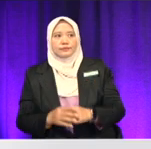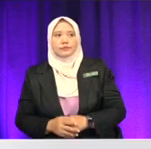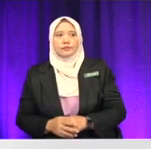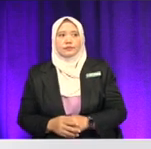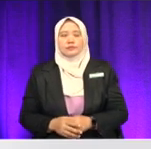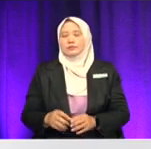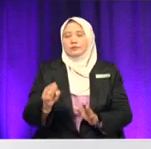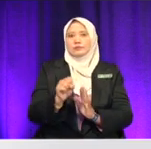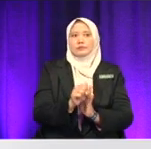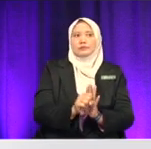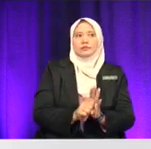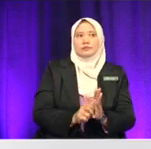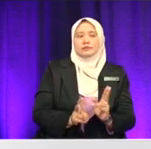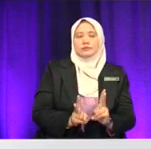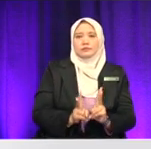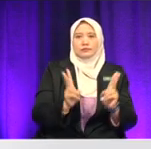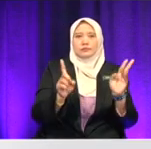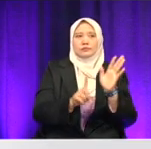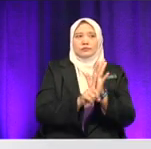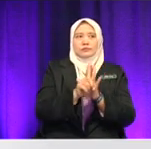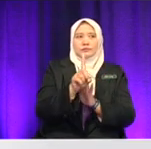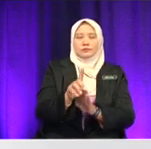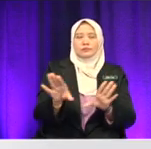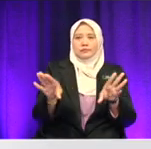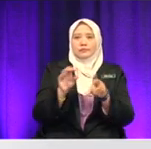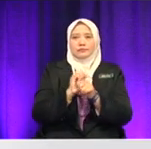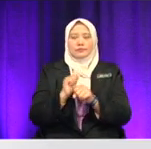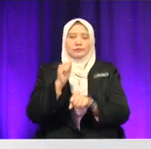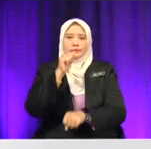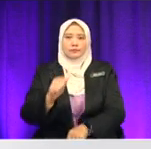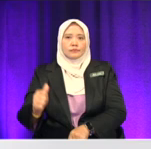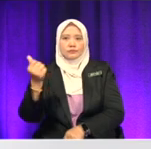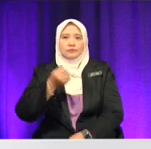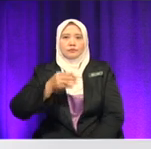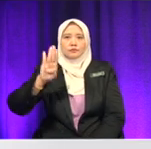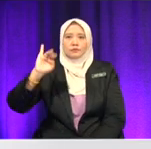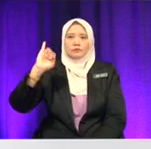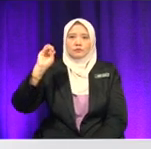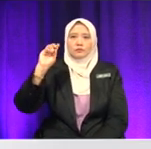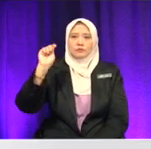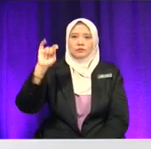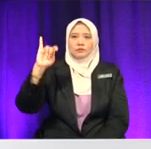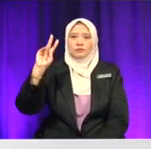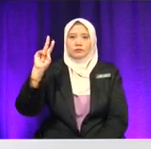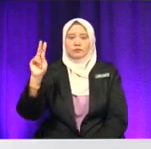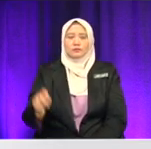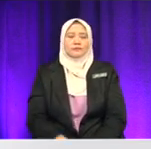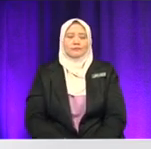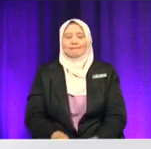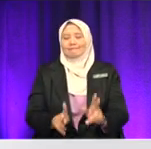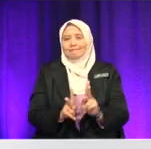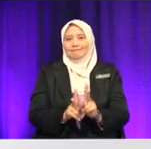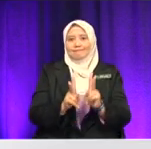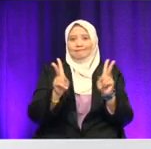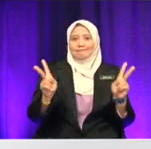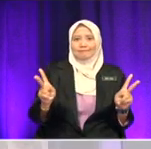semakin tinggi kepekatan antibiotik, semakin besar luas kawasan yang jernih tadi. Ya Allah, bagusnya pandai ni. Siapa cikgu